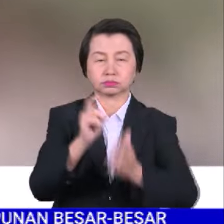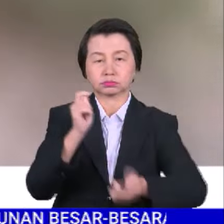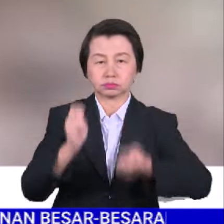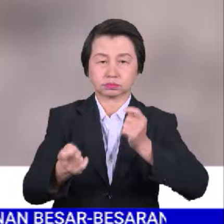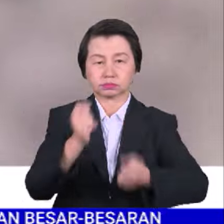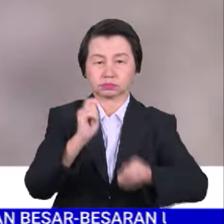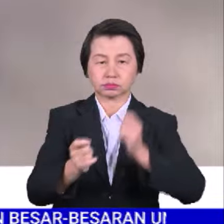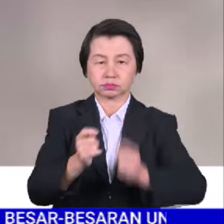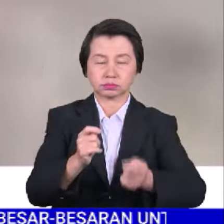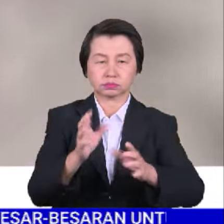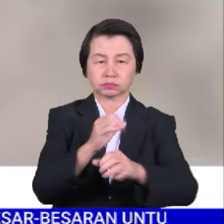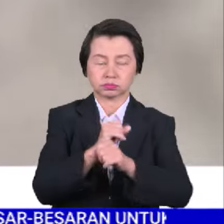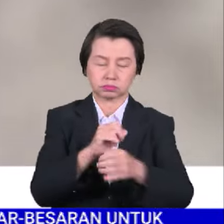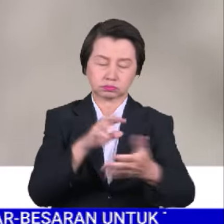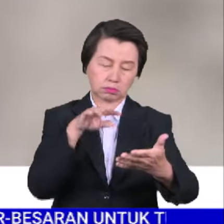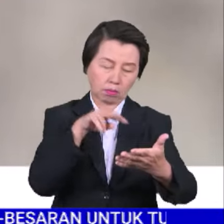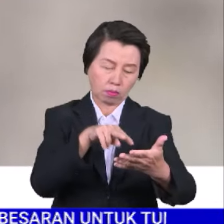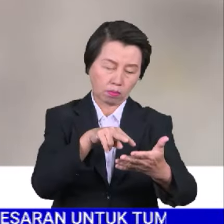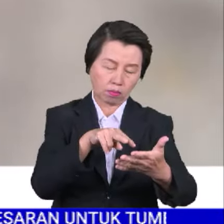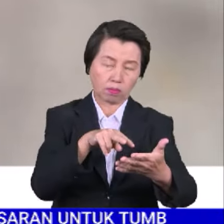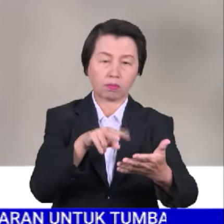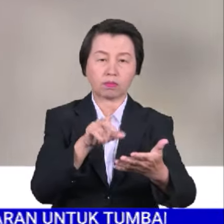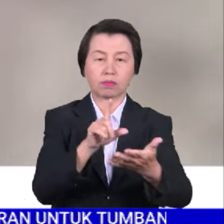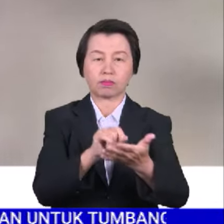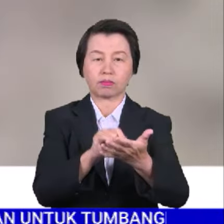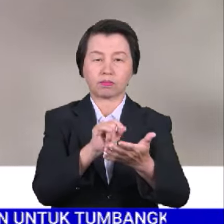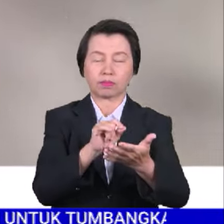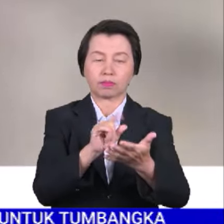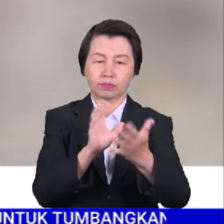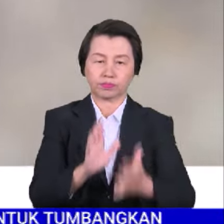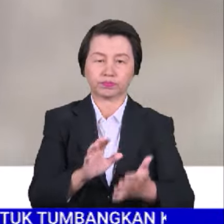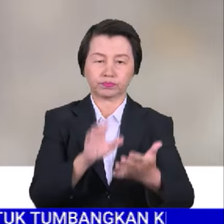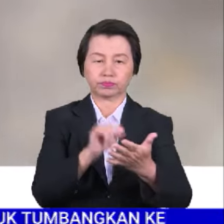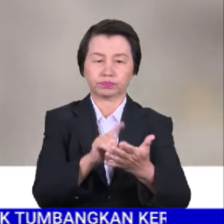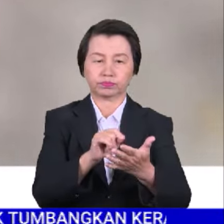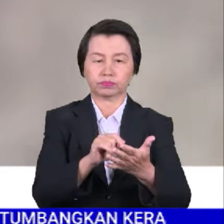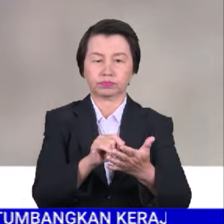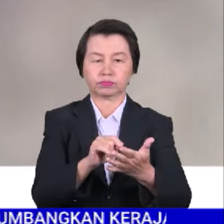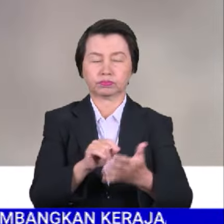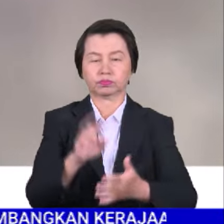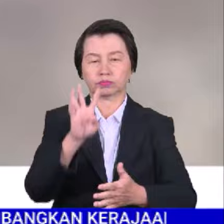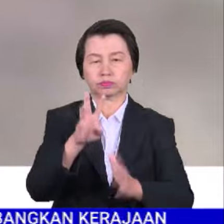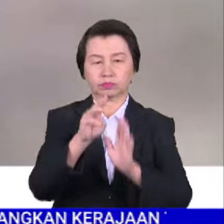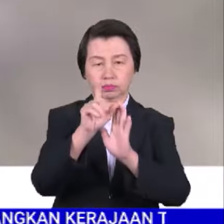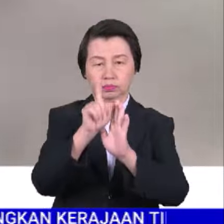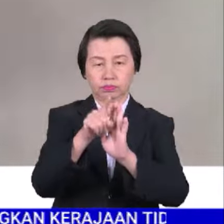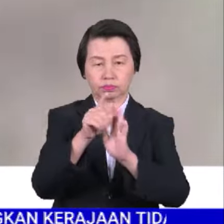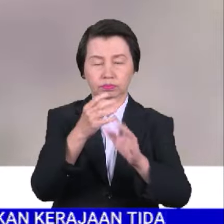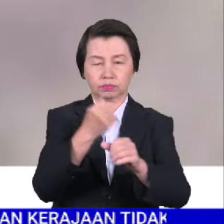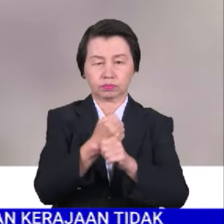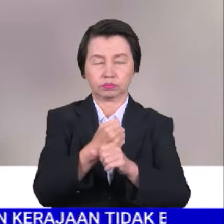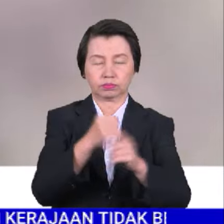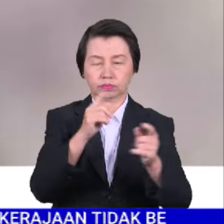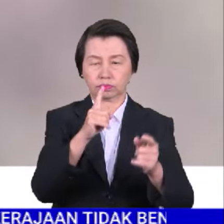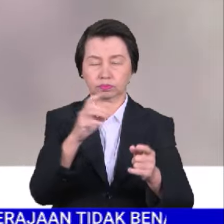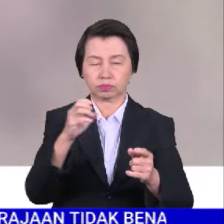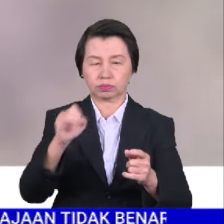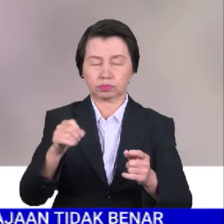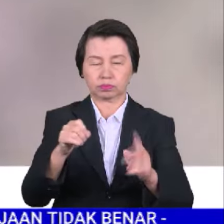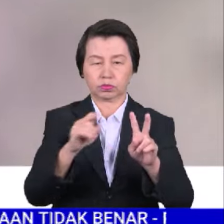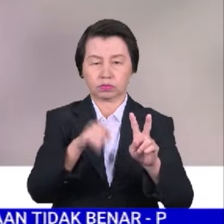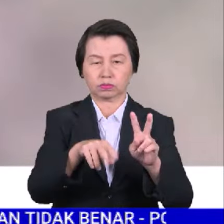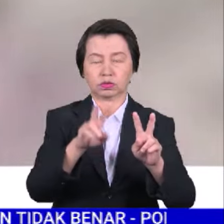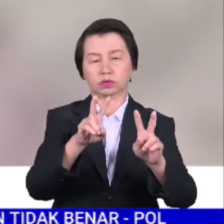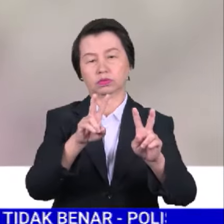milik Car Cashil telah mendapat perhatian pengguna media sosial. Video berdurasi 18 saat itu telah mendapat jumlah tontonan lebih